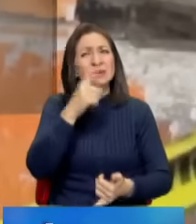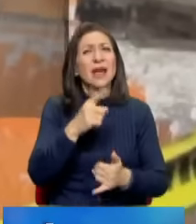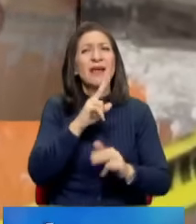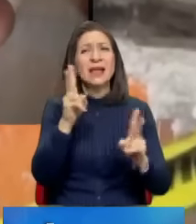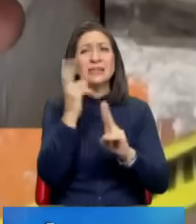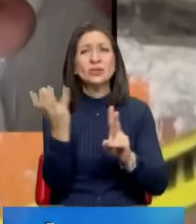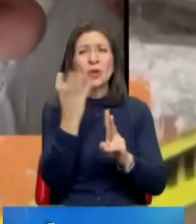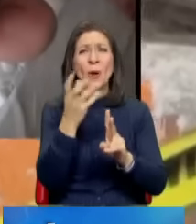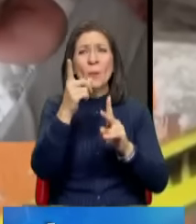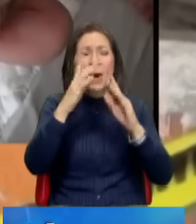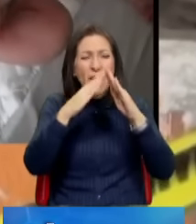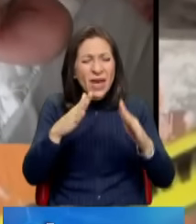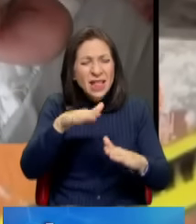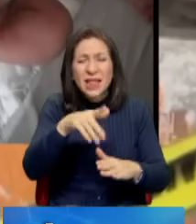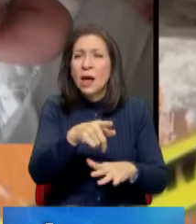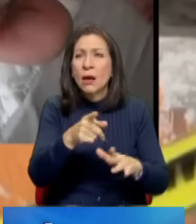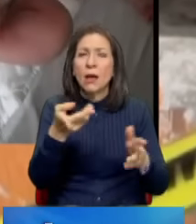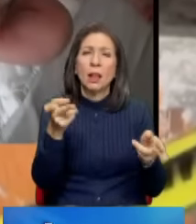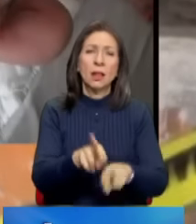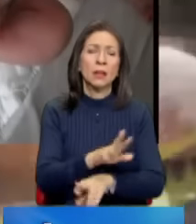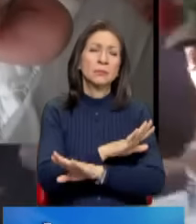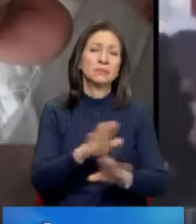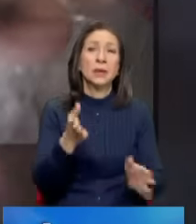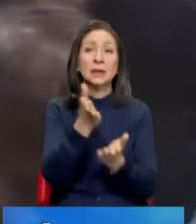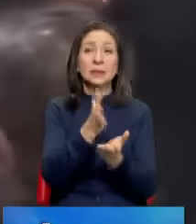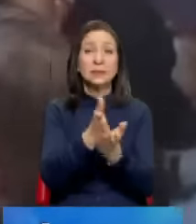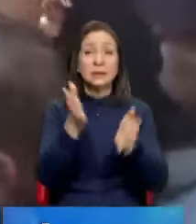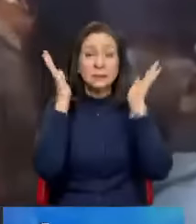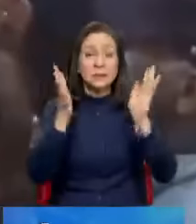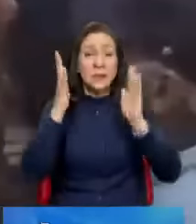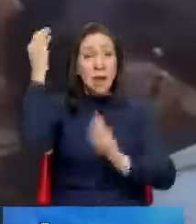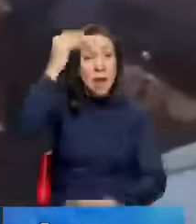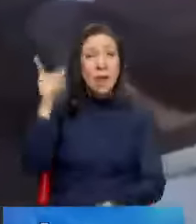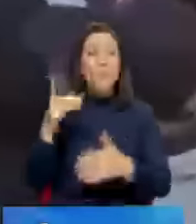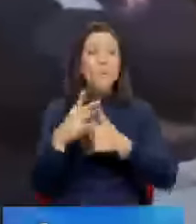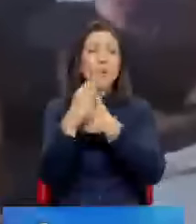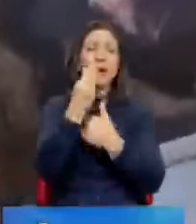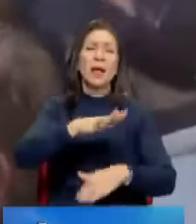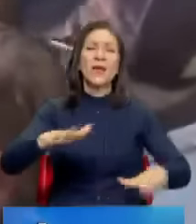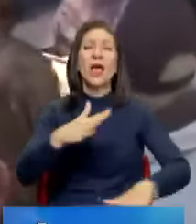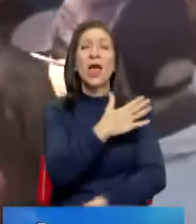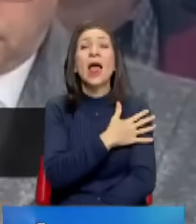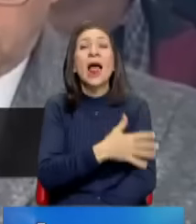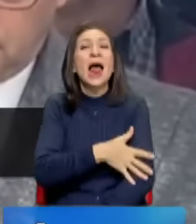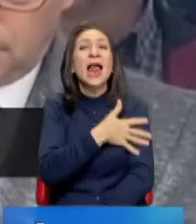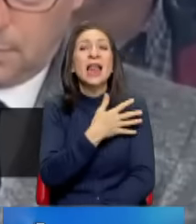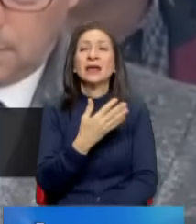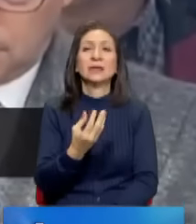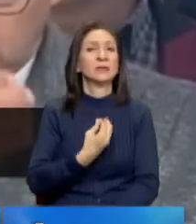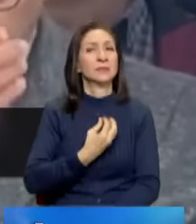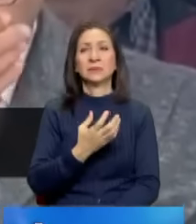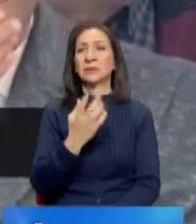çıkan yangında bu barakadan bozma evde son buldu. Cenaze namazını kıldıran imam o melek yavrular için helallik istemedi.